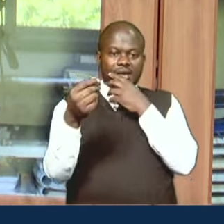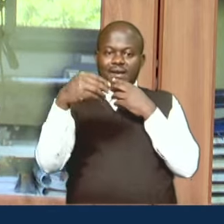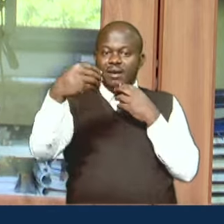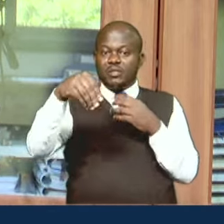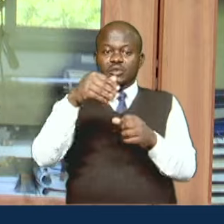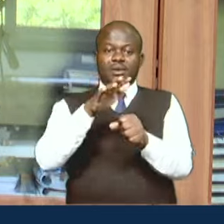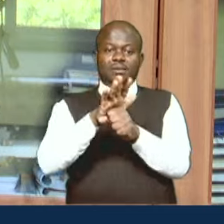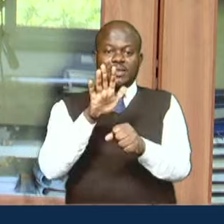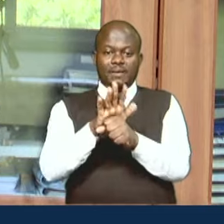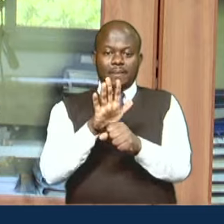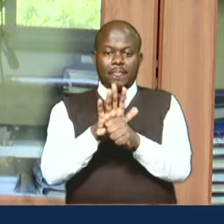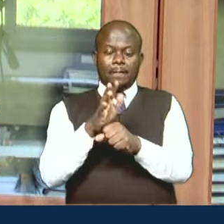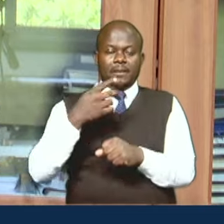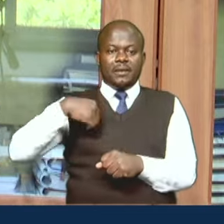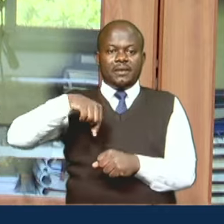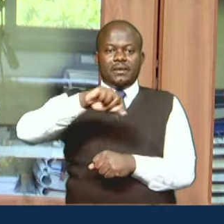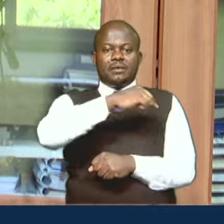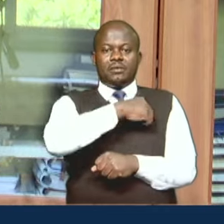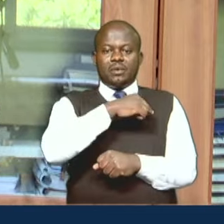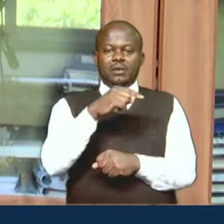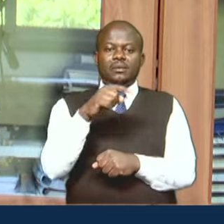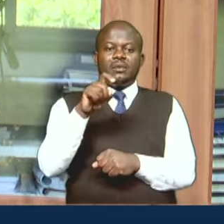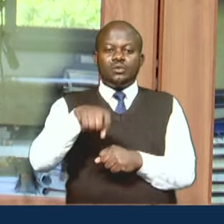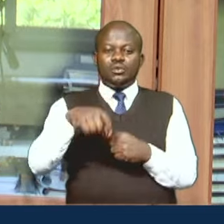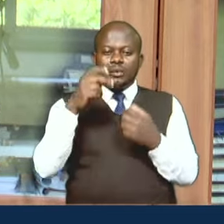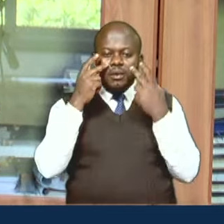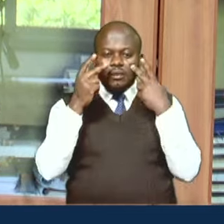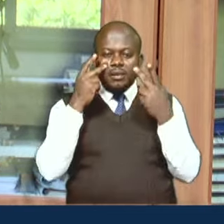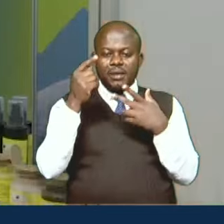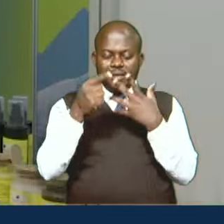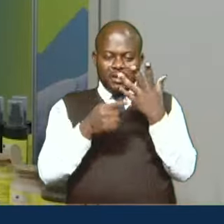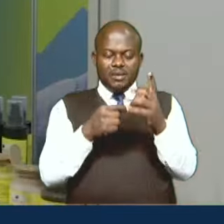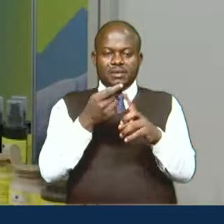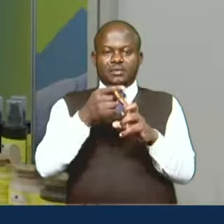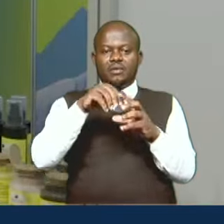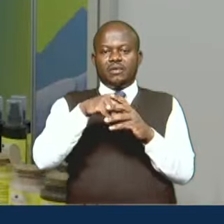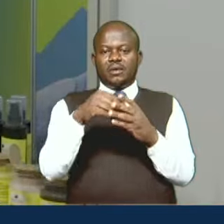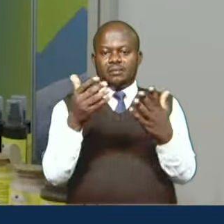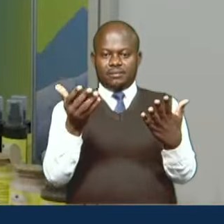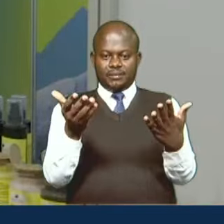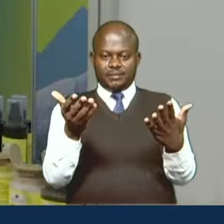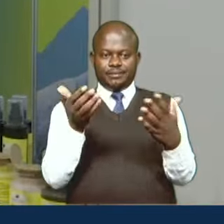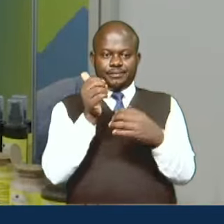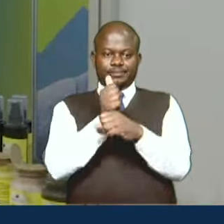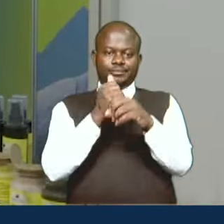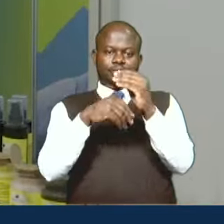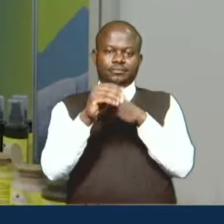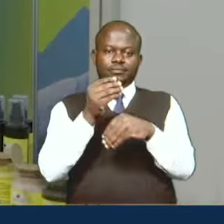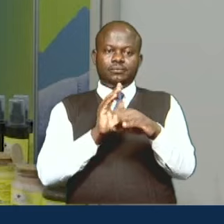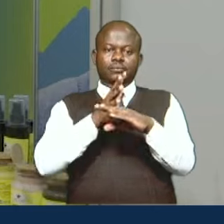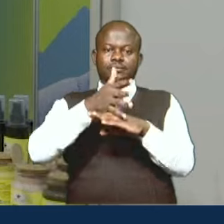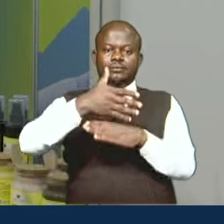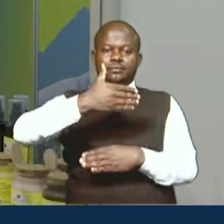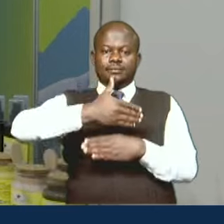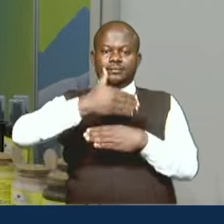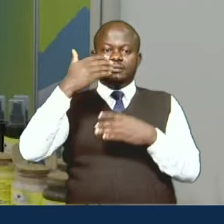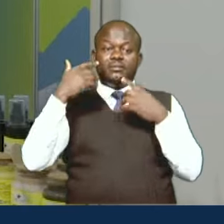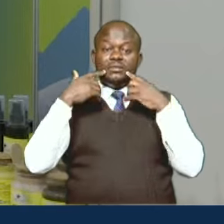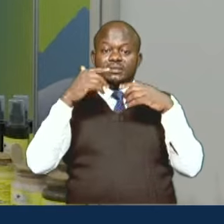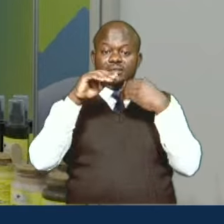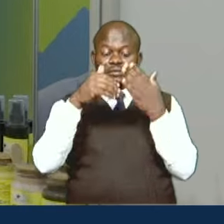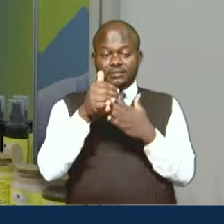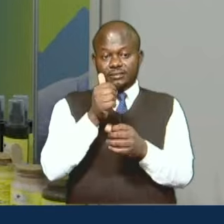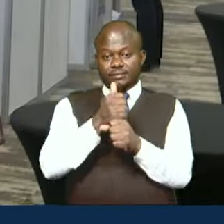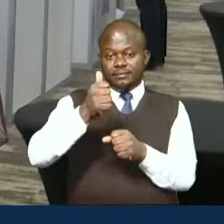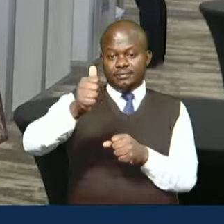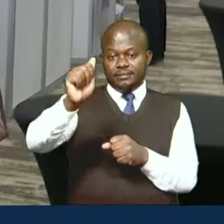amadovize, twebwe twareba ibyo tuvanayo. Gusa abakora ibikorwa by'ubucuruzi nyambukiranya mipaka basanga ku ruhande